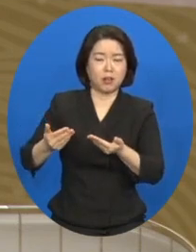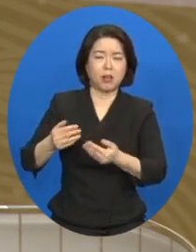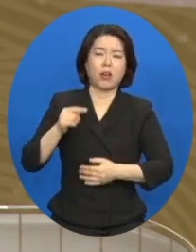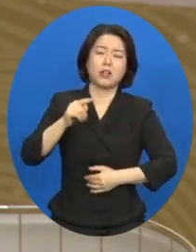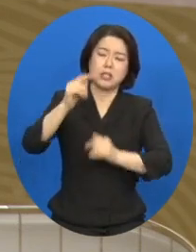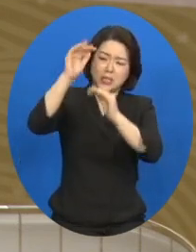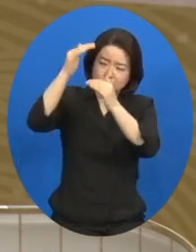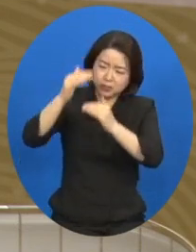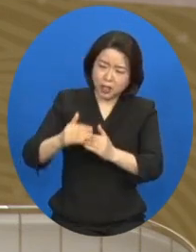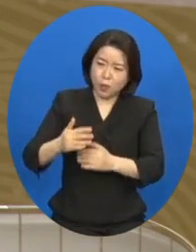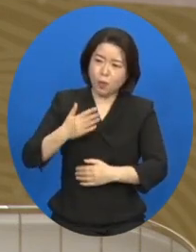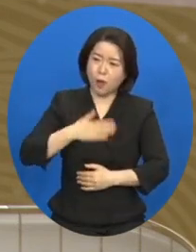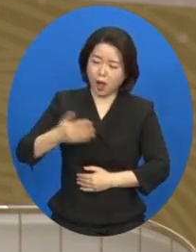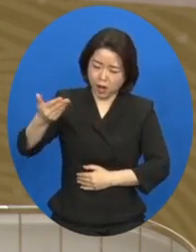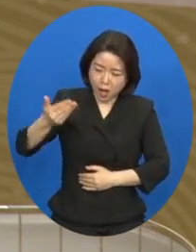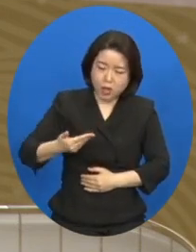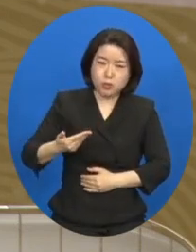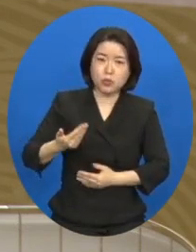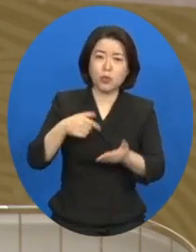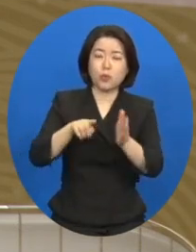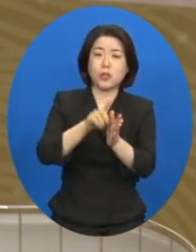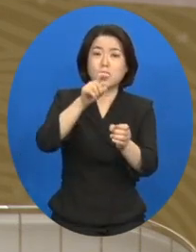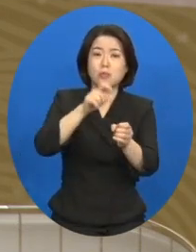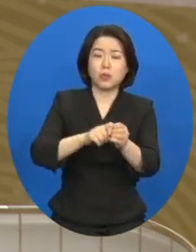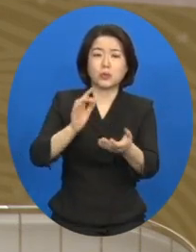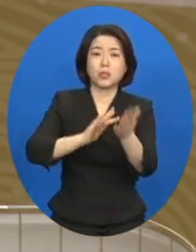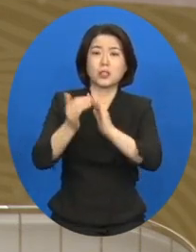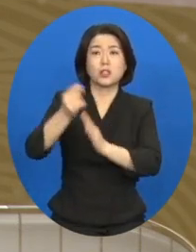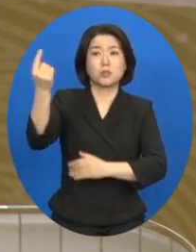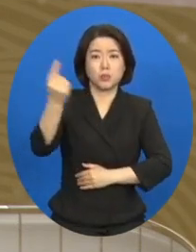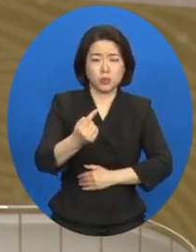알게 하시려고 오신 것이 예수님이시고 그게 빛이시라는 거예요.